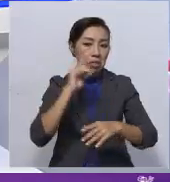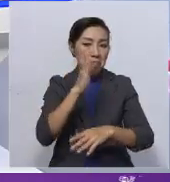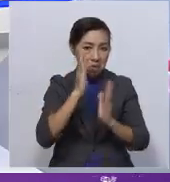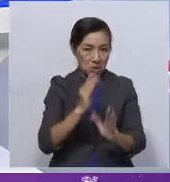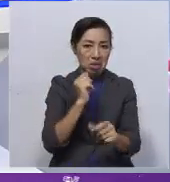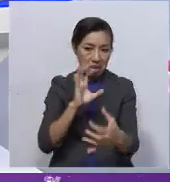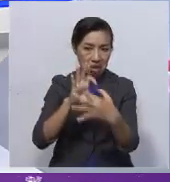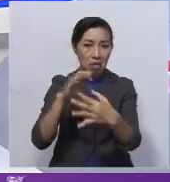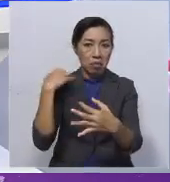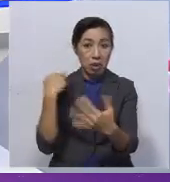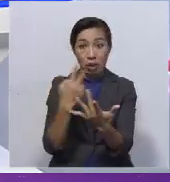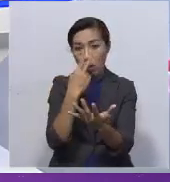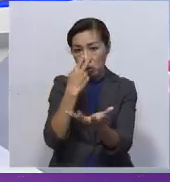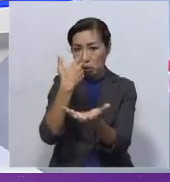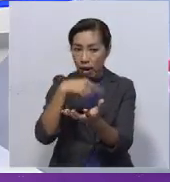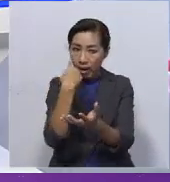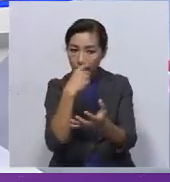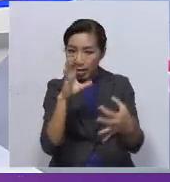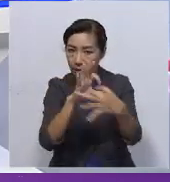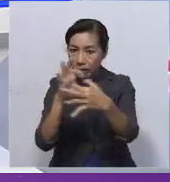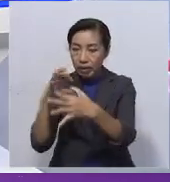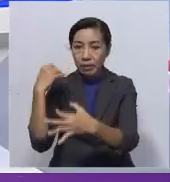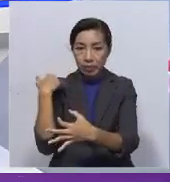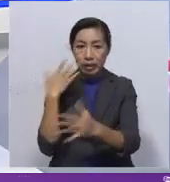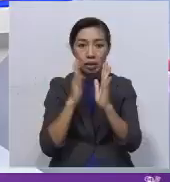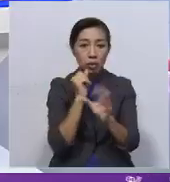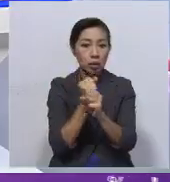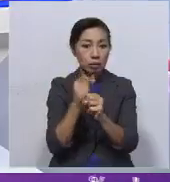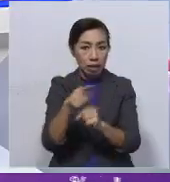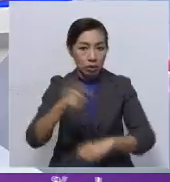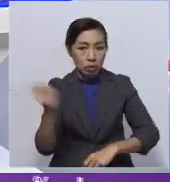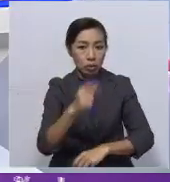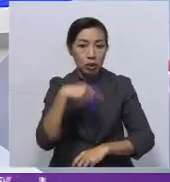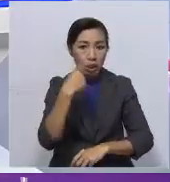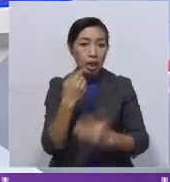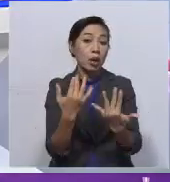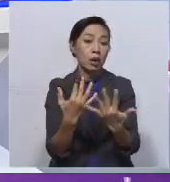ข้องเนี่ยเยอะทีเดียวเดี๋ยวไปไล่เรียงกันว่าใครมีส่วนบ้างแล้วก็ทางเจ้าหน้าที่เองจะเอาผิดใครบ้างนะครับ บ่ายสองวันนี้นะ